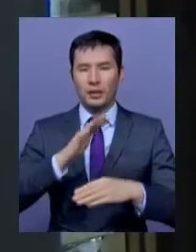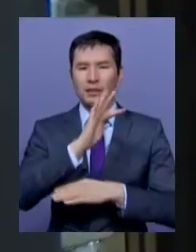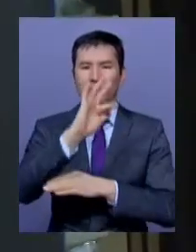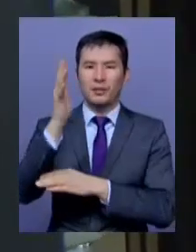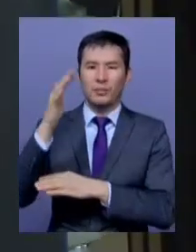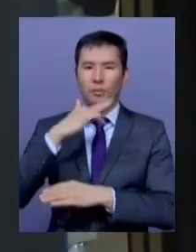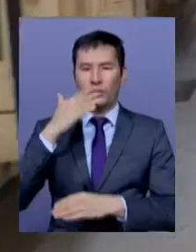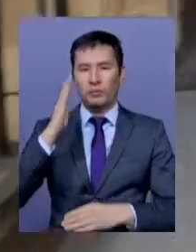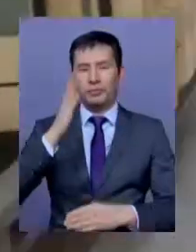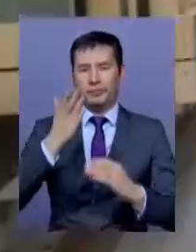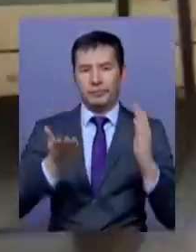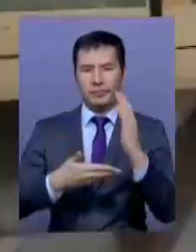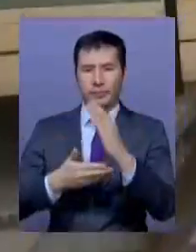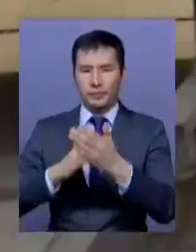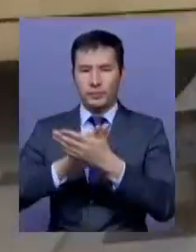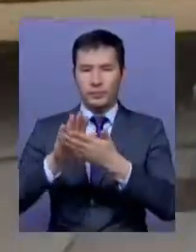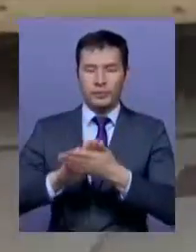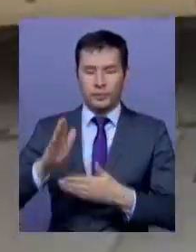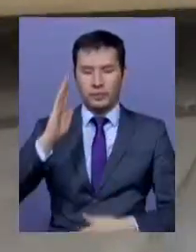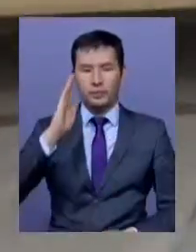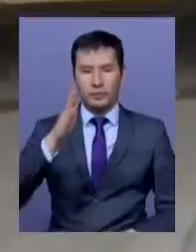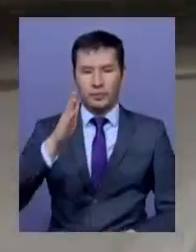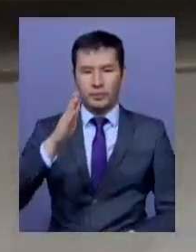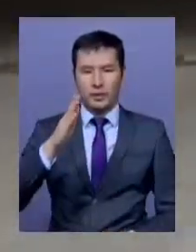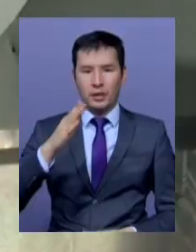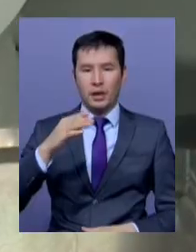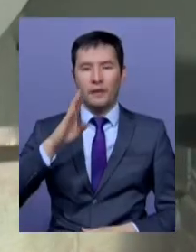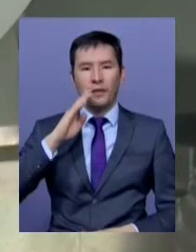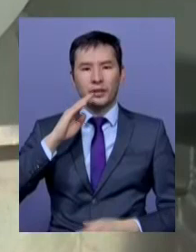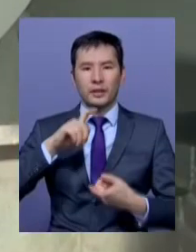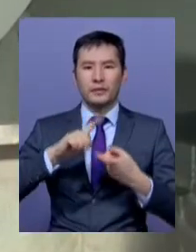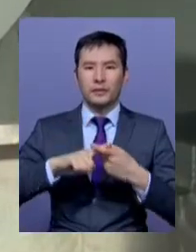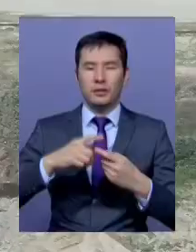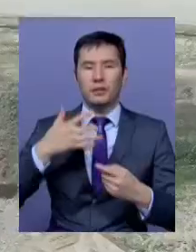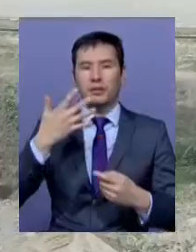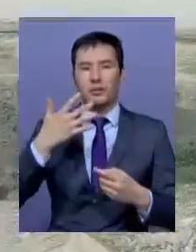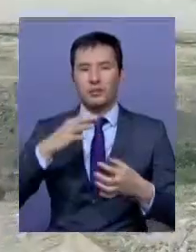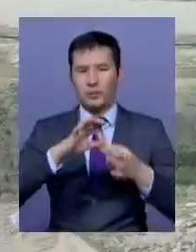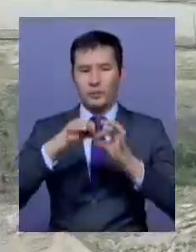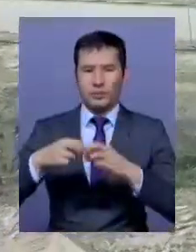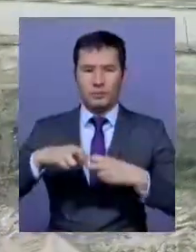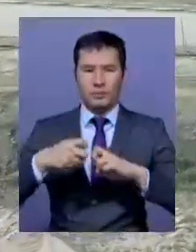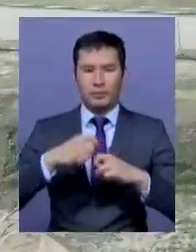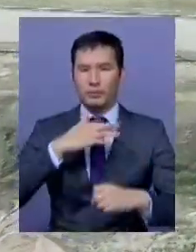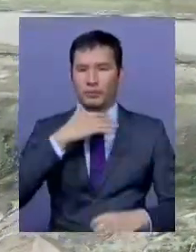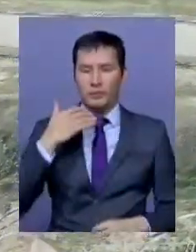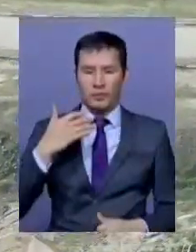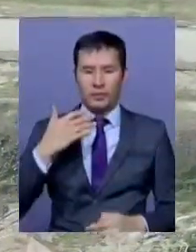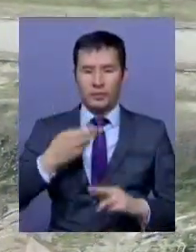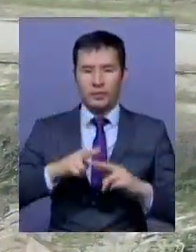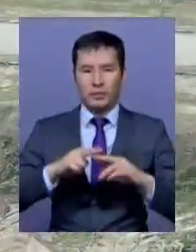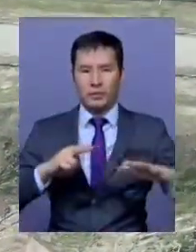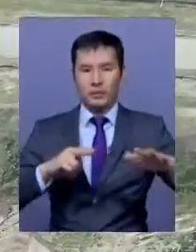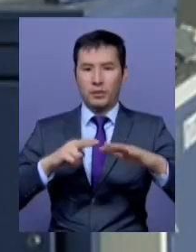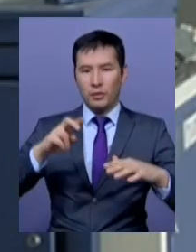деді мұндағылар. Жалпы индустриялық аймақта жыл соңына дейін құны 85 миллиард теңге болатын 10 жобаны жүзеге асыру жоспарланып отыр.